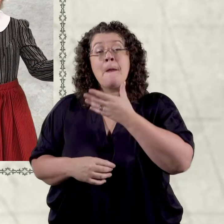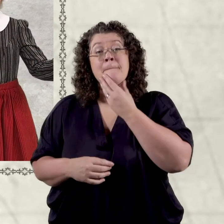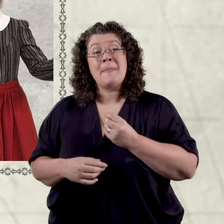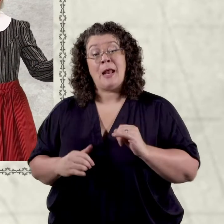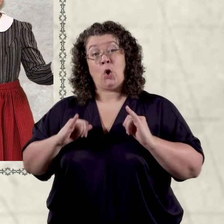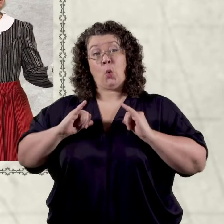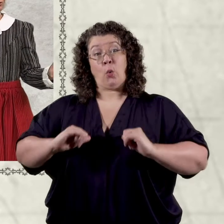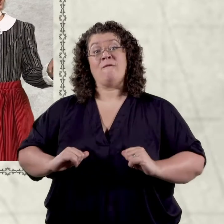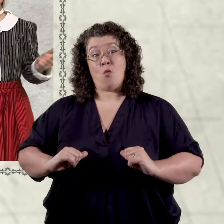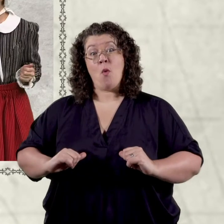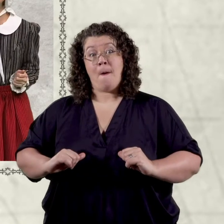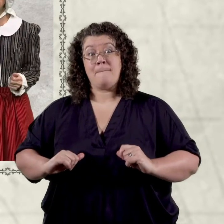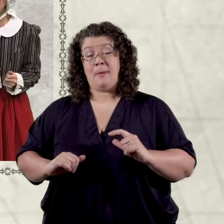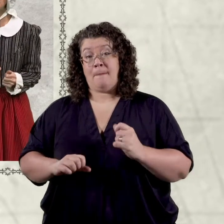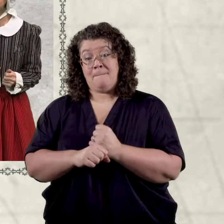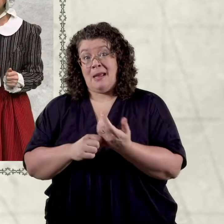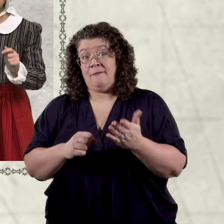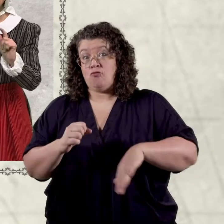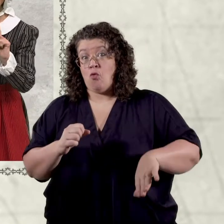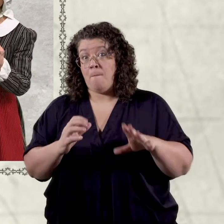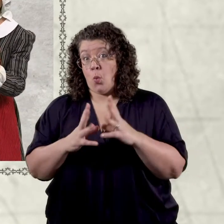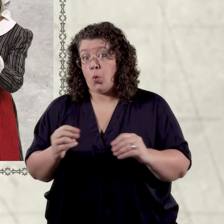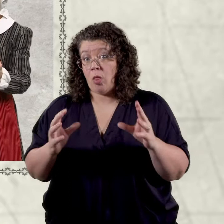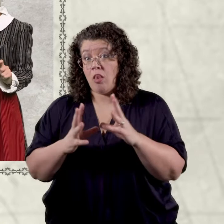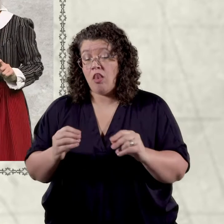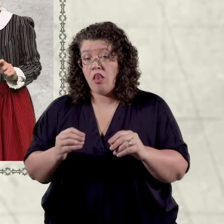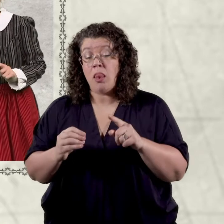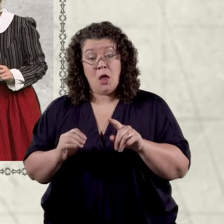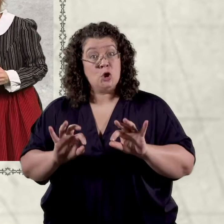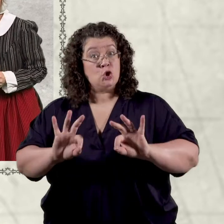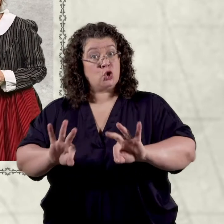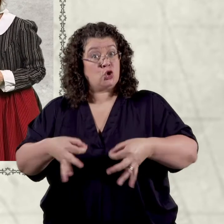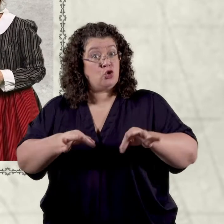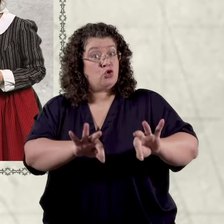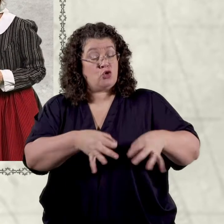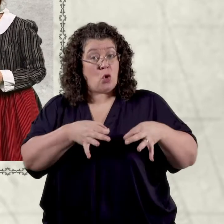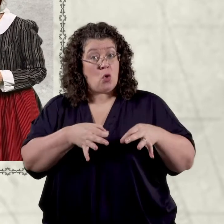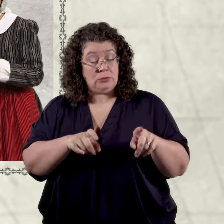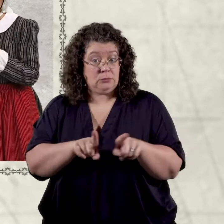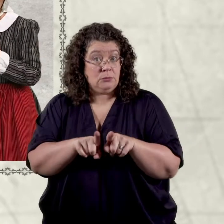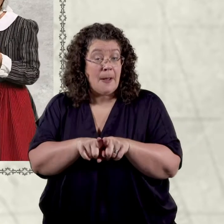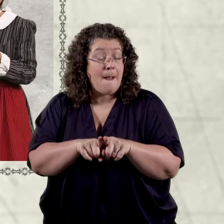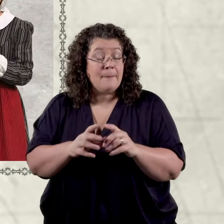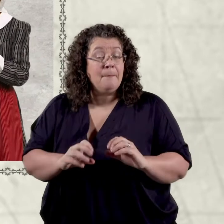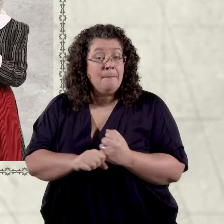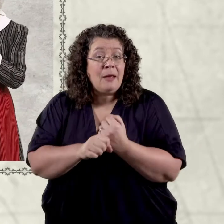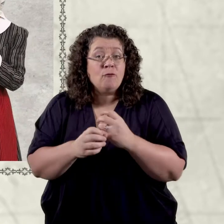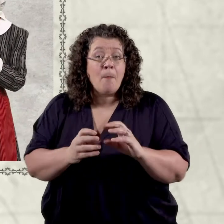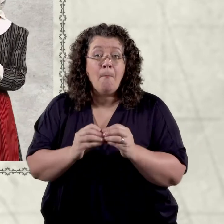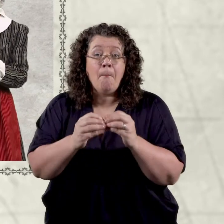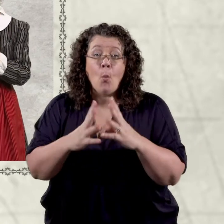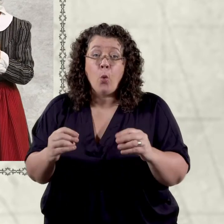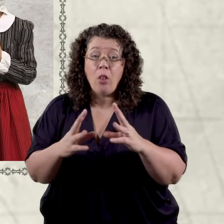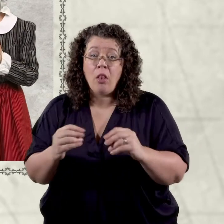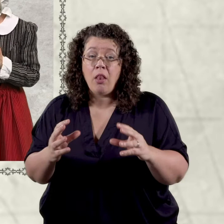Roedd uniform y milwyr wedi wneud o blaen. Roedd ei sanau wedi wneud o blaen hefyd. Ond, roedd